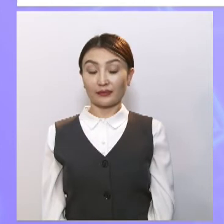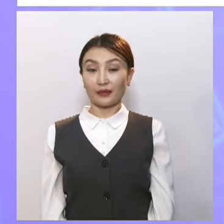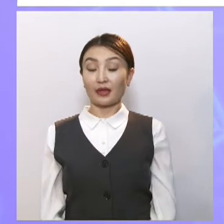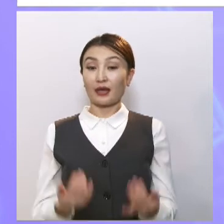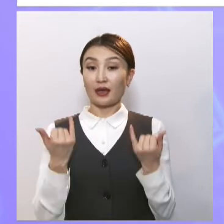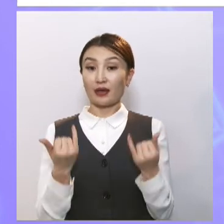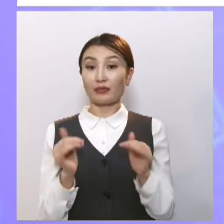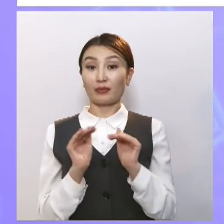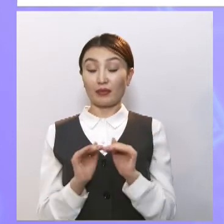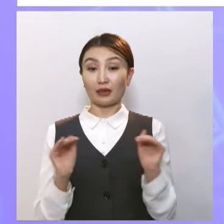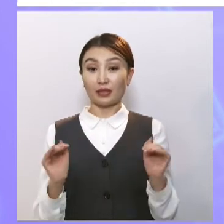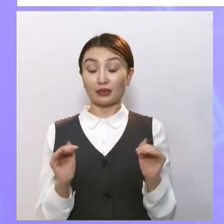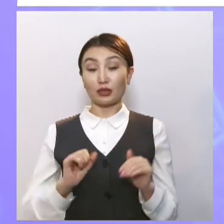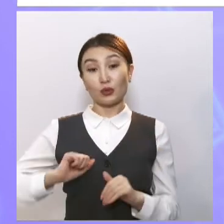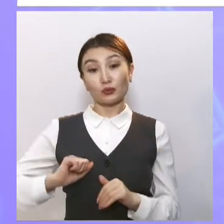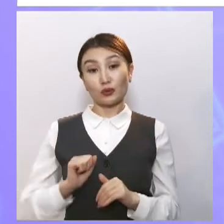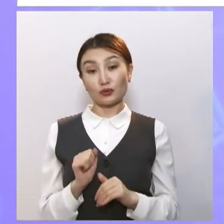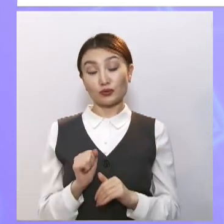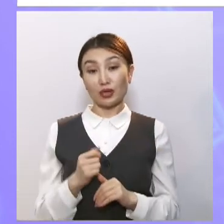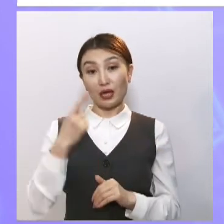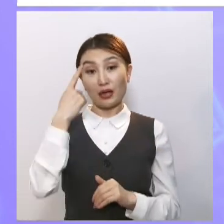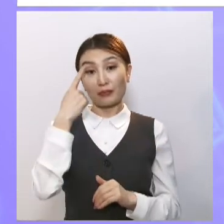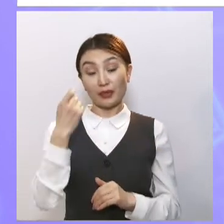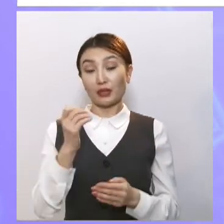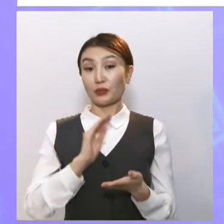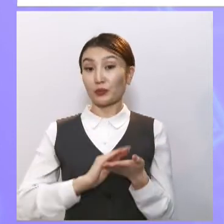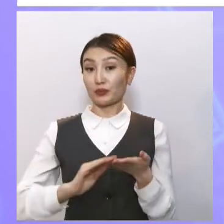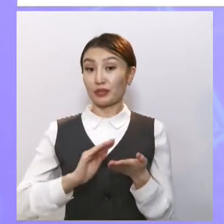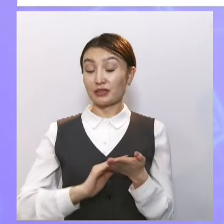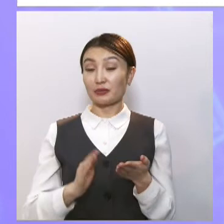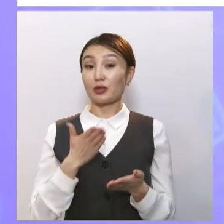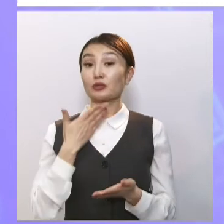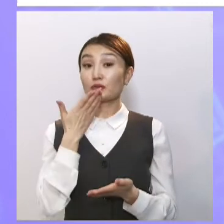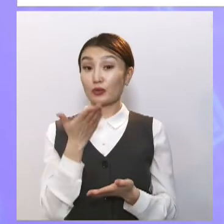Эми балдар, досуңа билдирүү жазып сура.